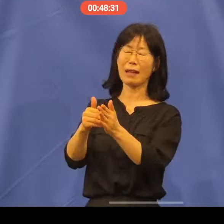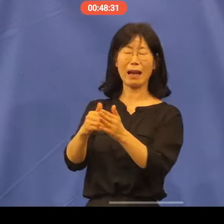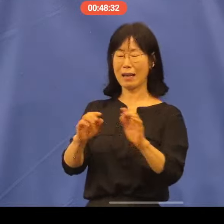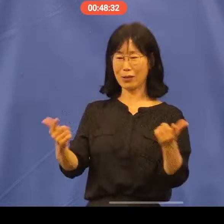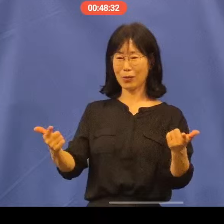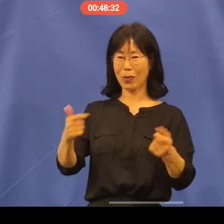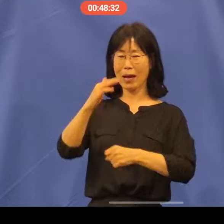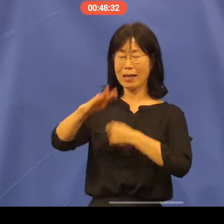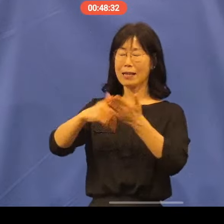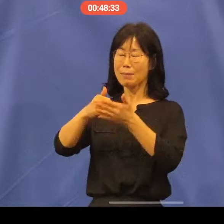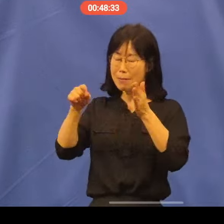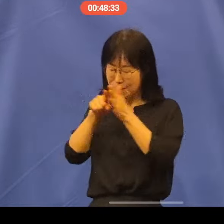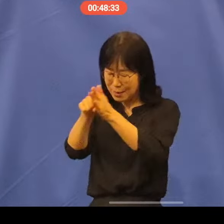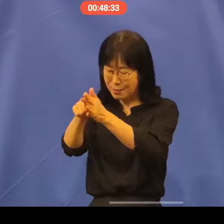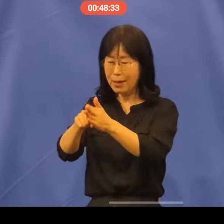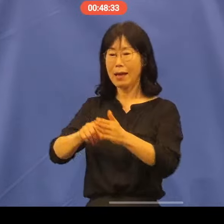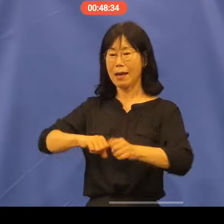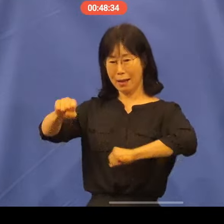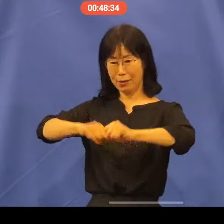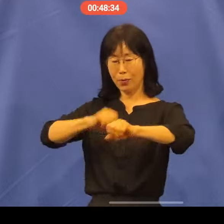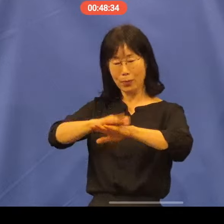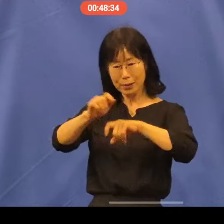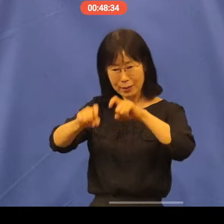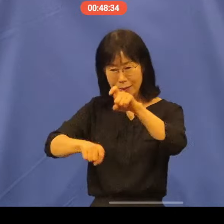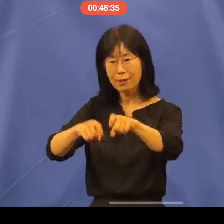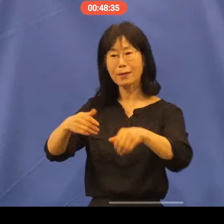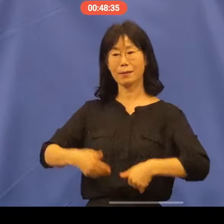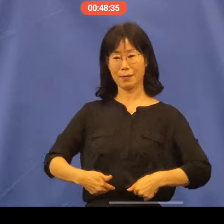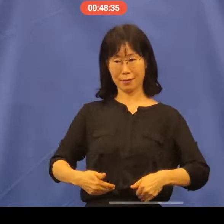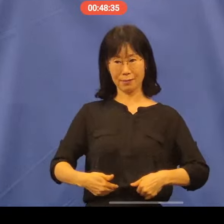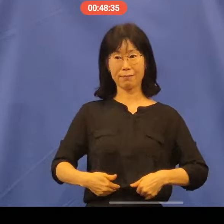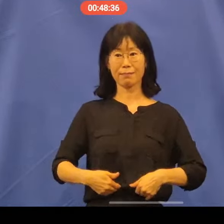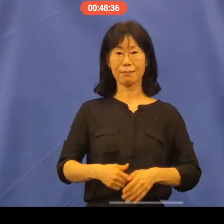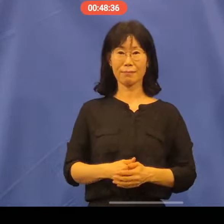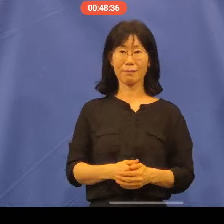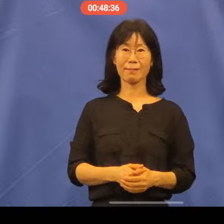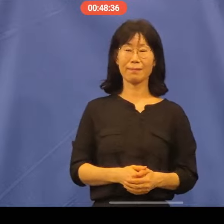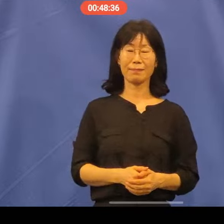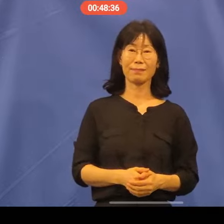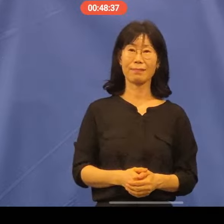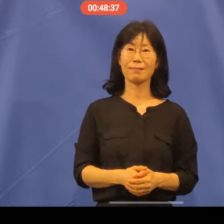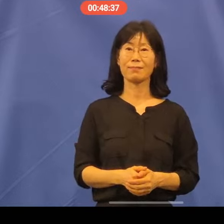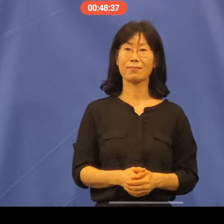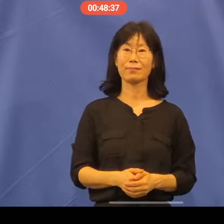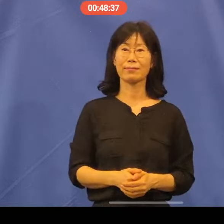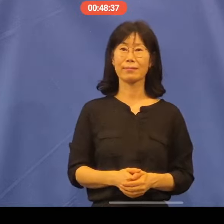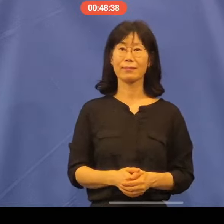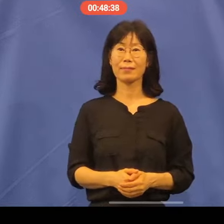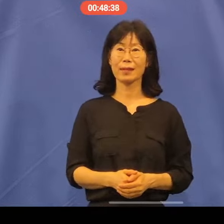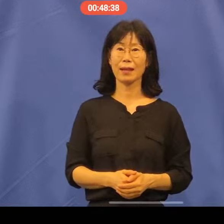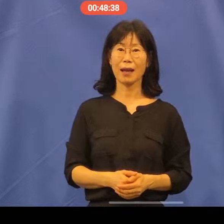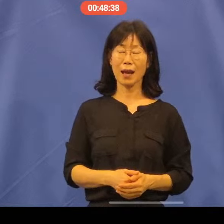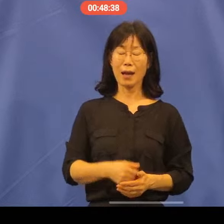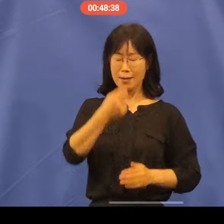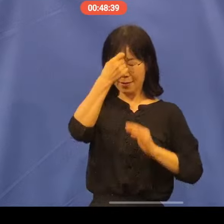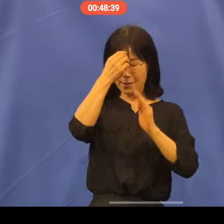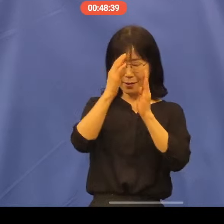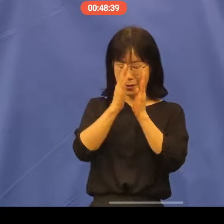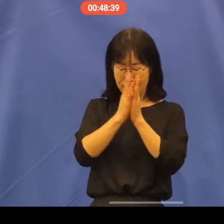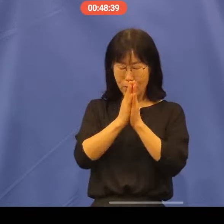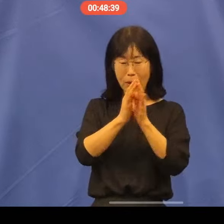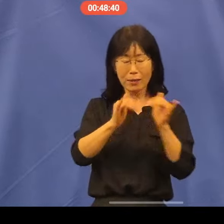하나님 내일 일을 염려하지 말라고 하면 염려 안 하는 거예요. 그죠? 여러분, 누가 기도하는 겁니까? 기도도